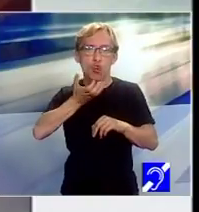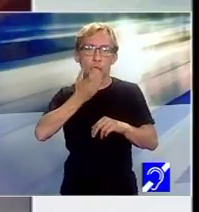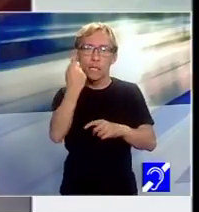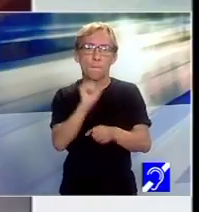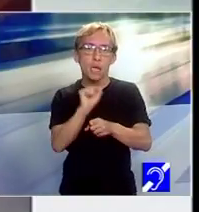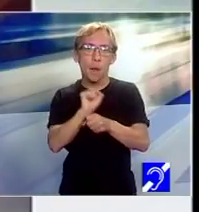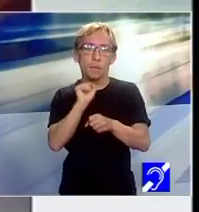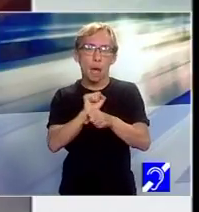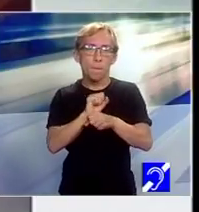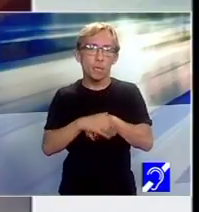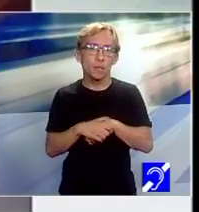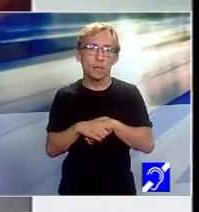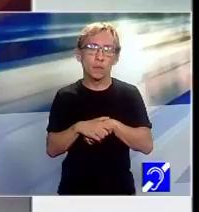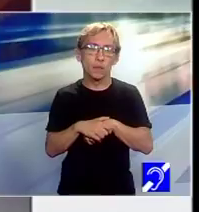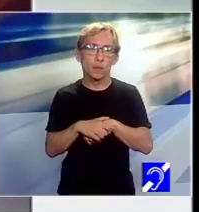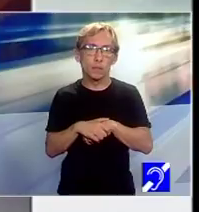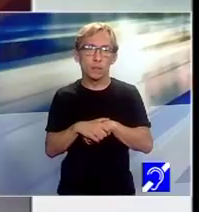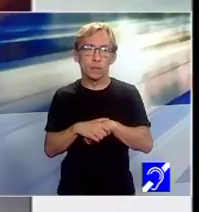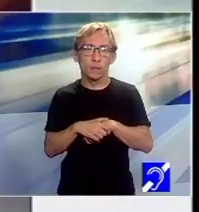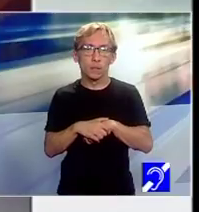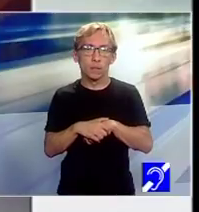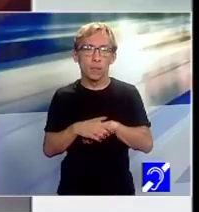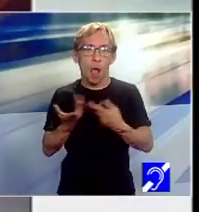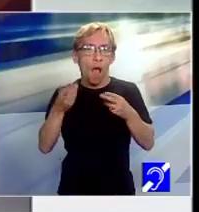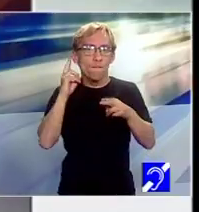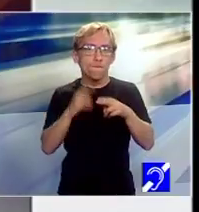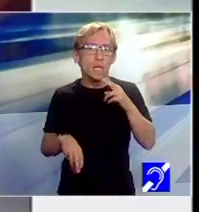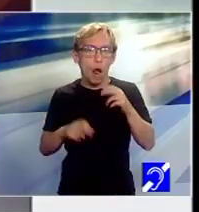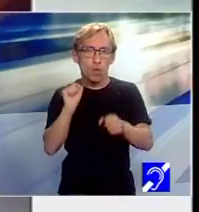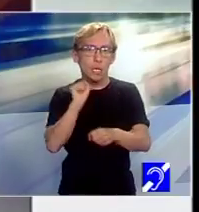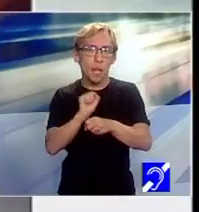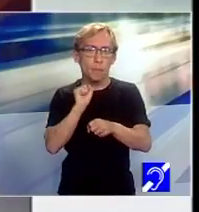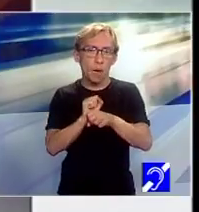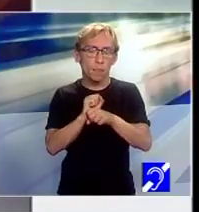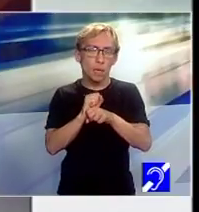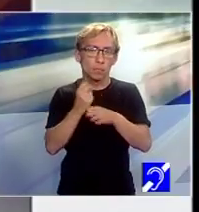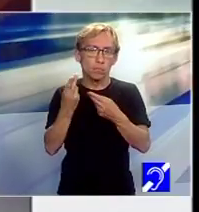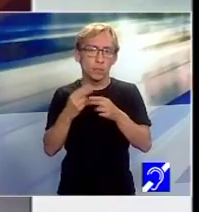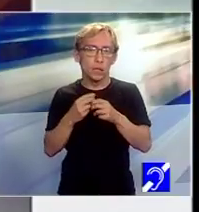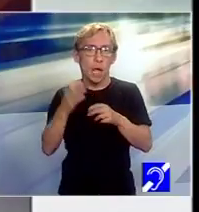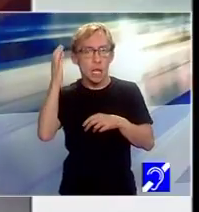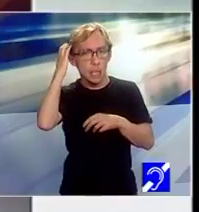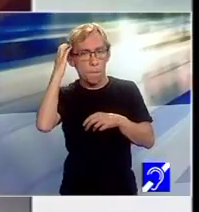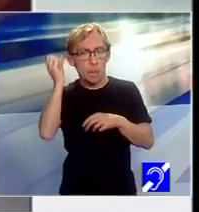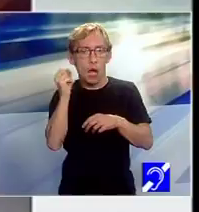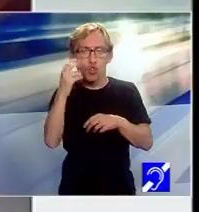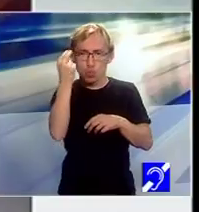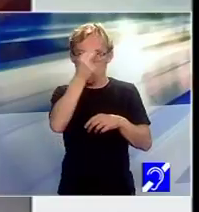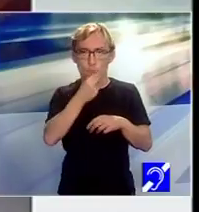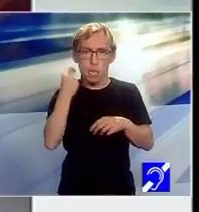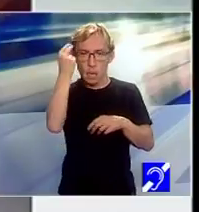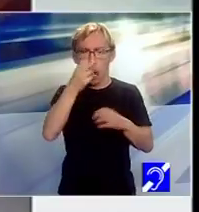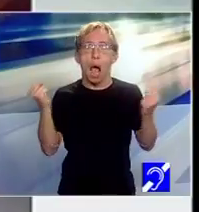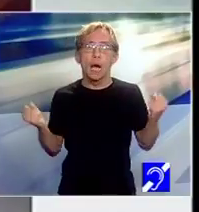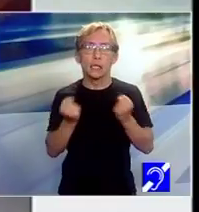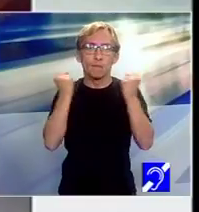săptămânal. Și atunci, în timpul finalului de săptămână, în weekend-uri, se oprește activitatea. Da, sâmbăta și duminica activitatea